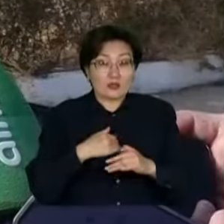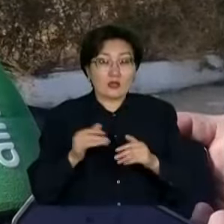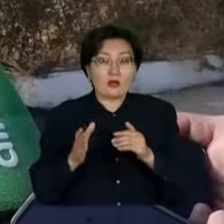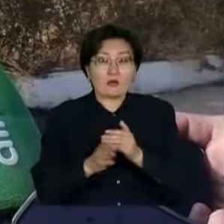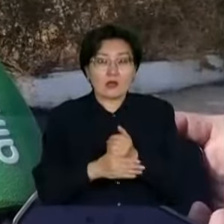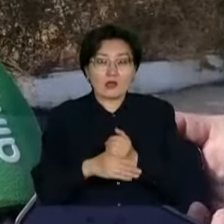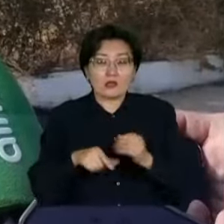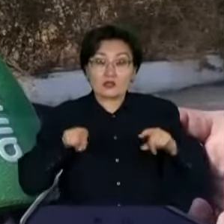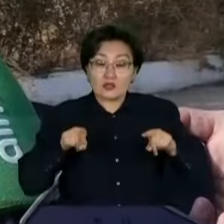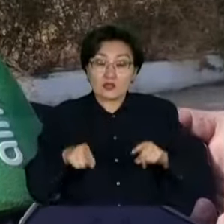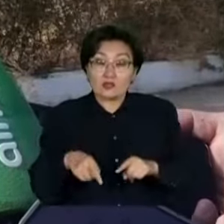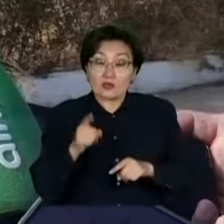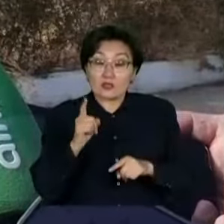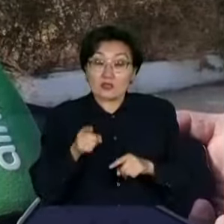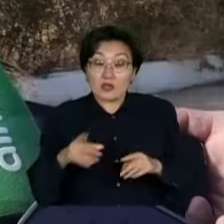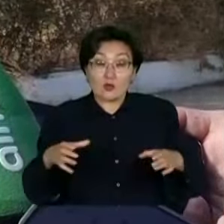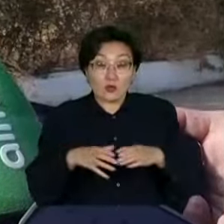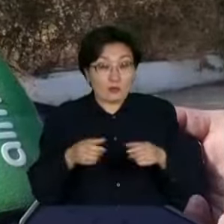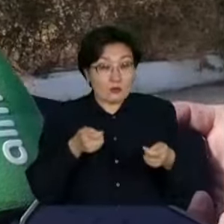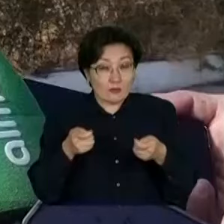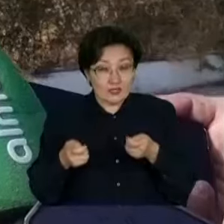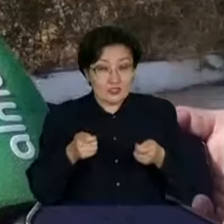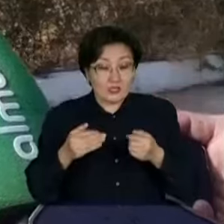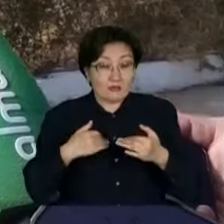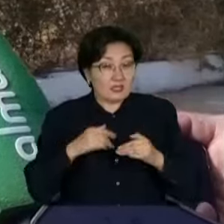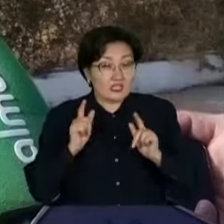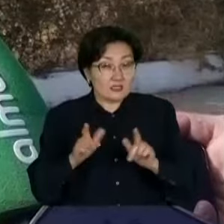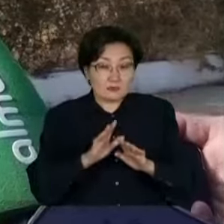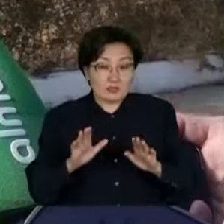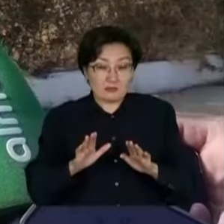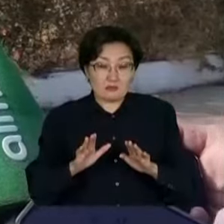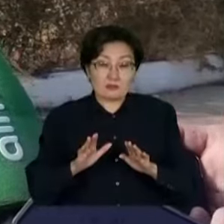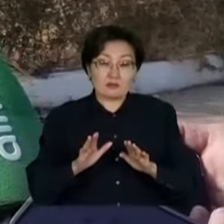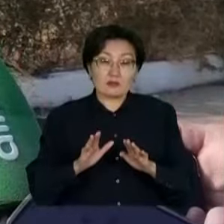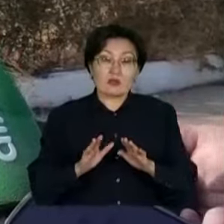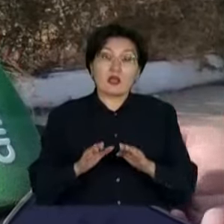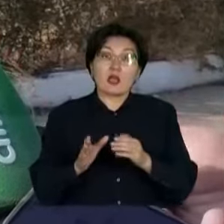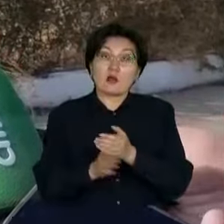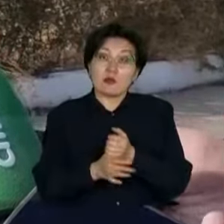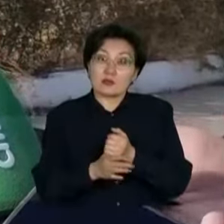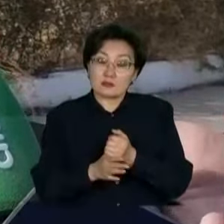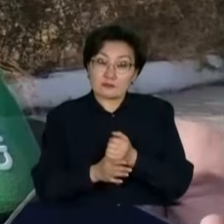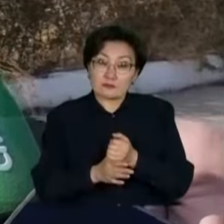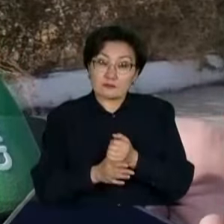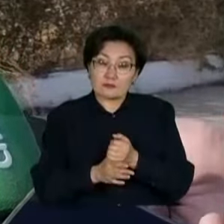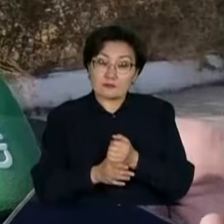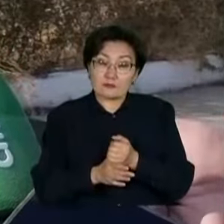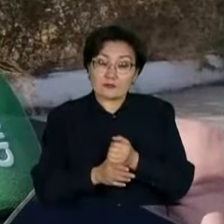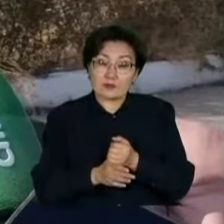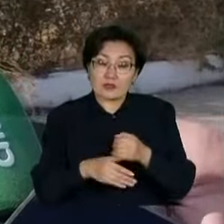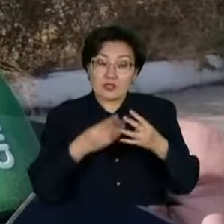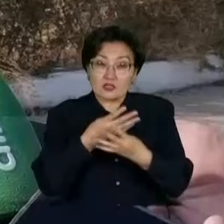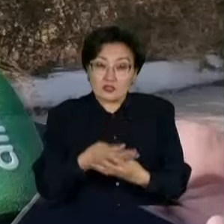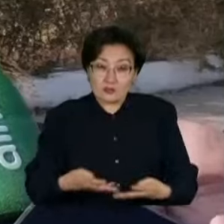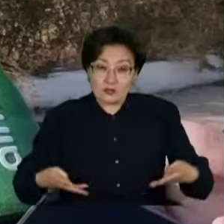ретінде және қауымдастықтың басшысы ретінде келіспеймін. Себебі балық ау